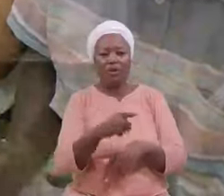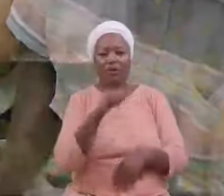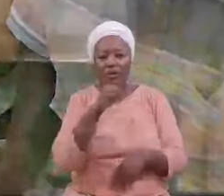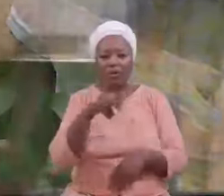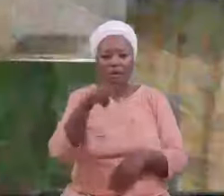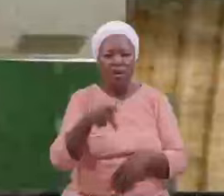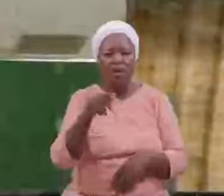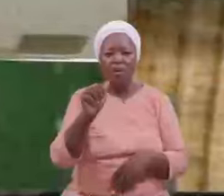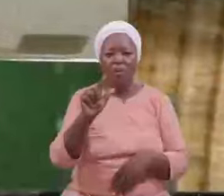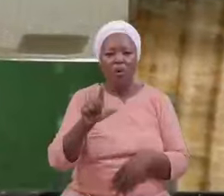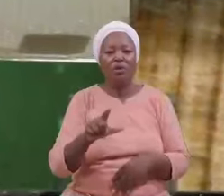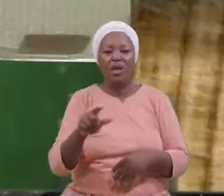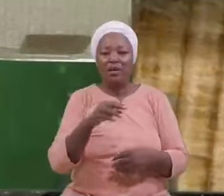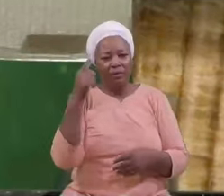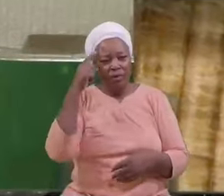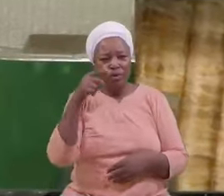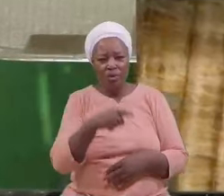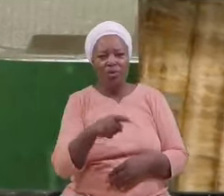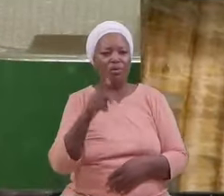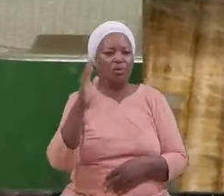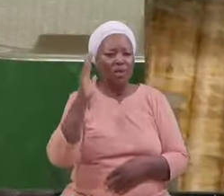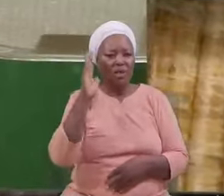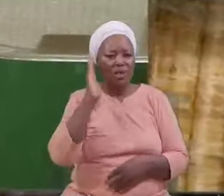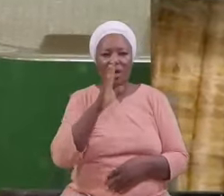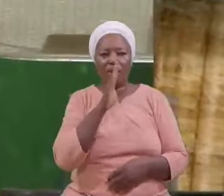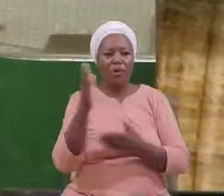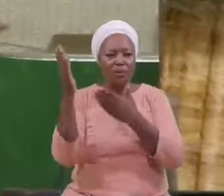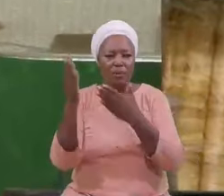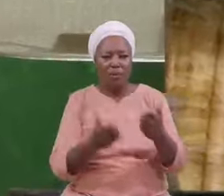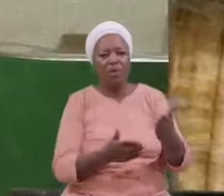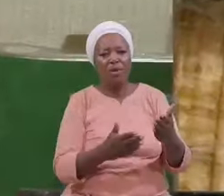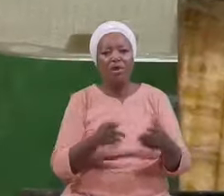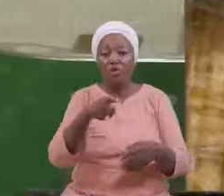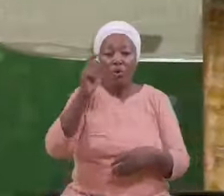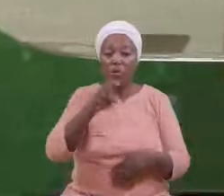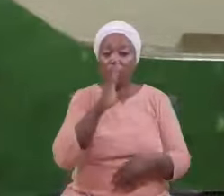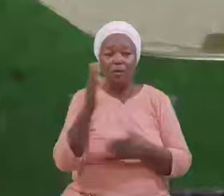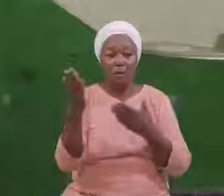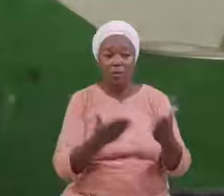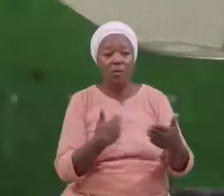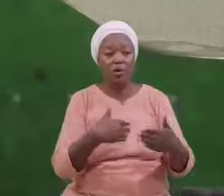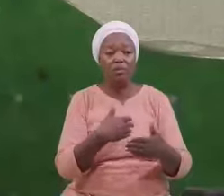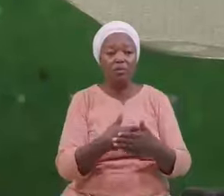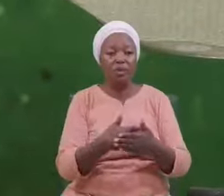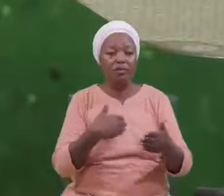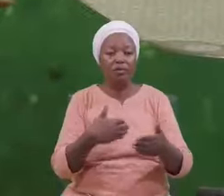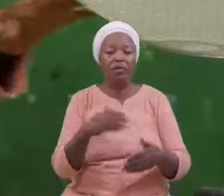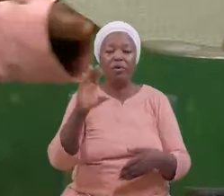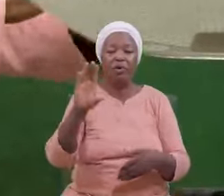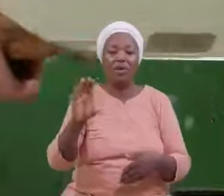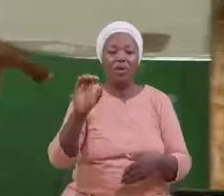et m'a dit, ne crains point, il faut que tu comparaisses devant César. Et voici, Dieu t'a